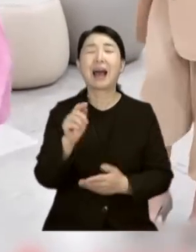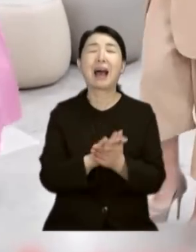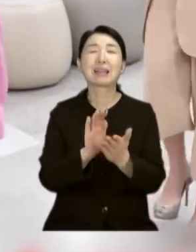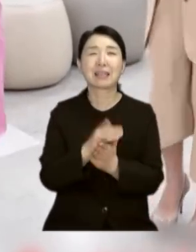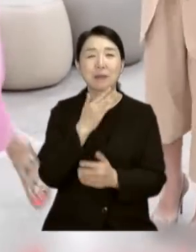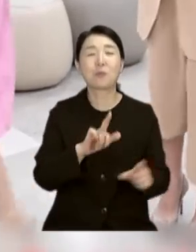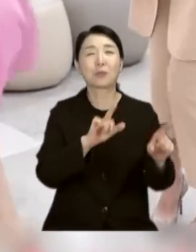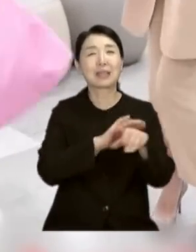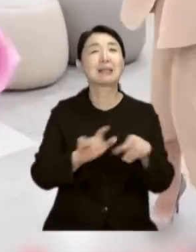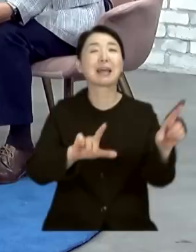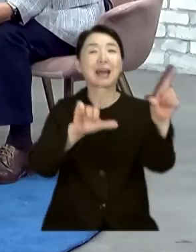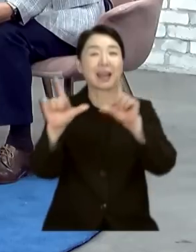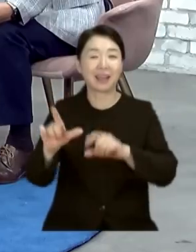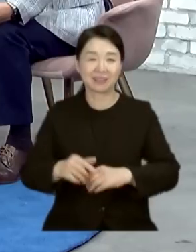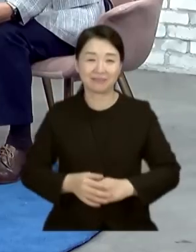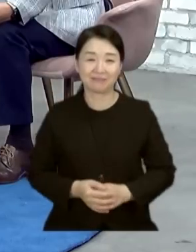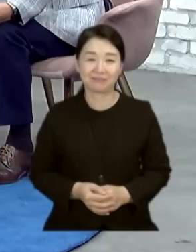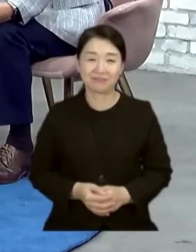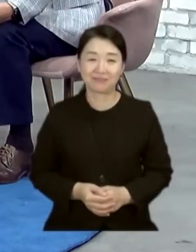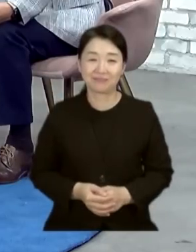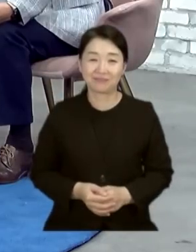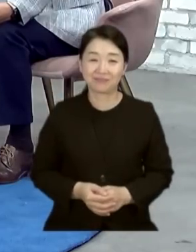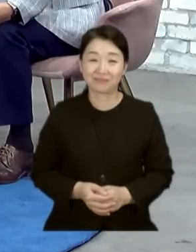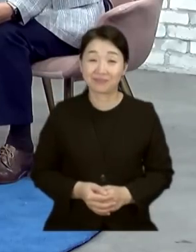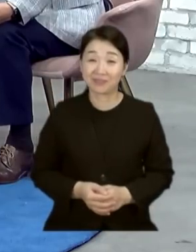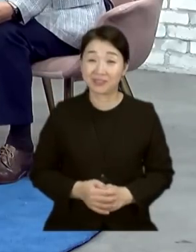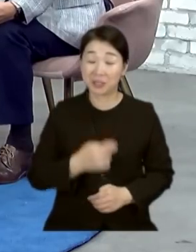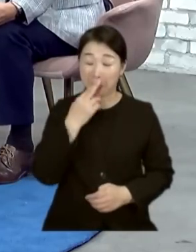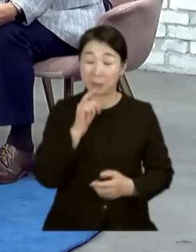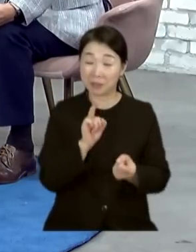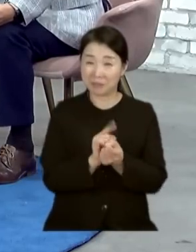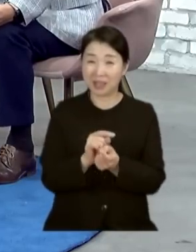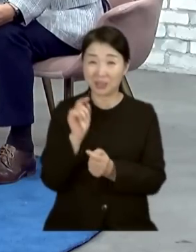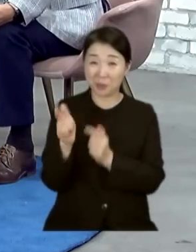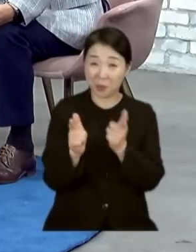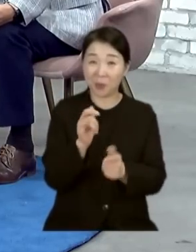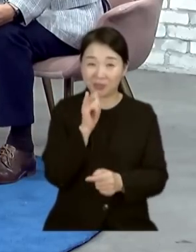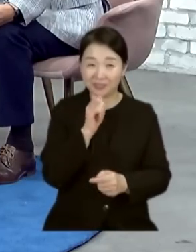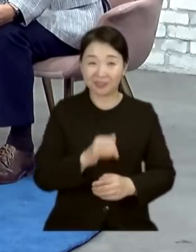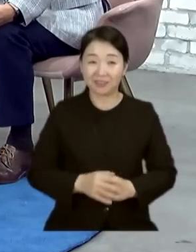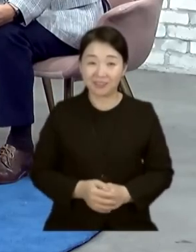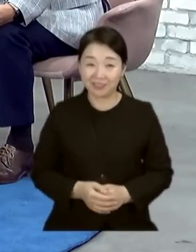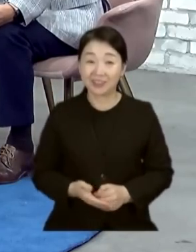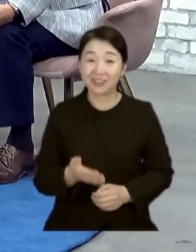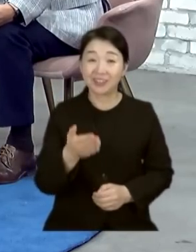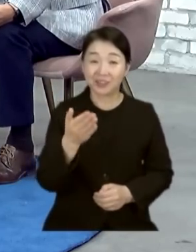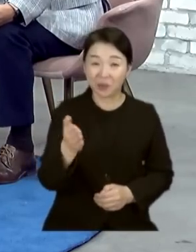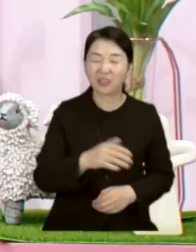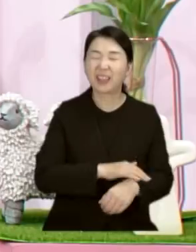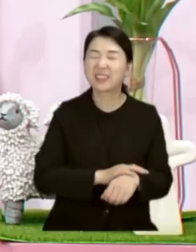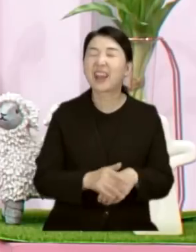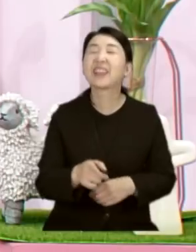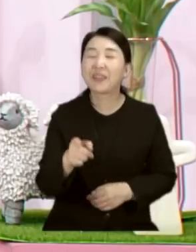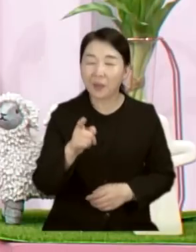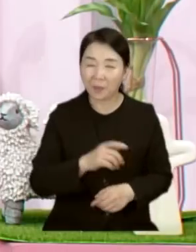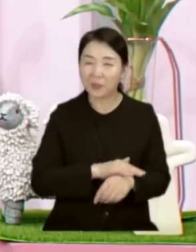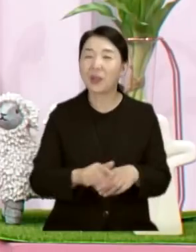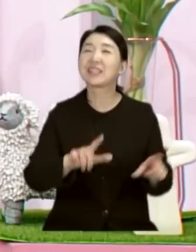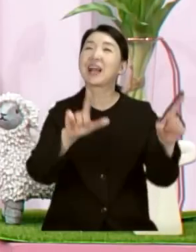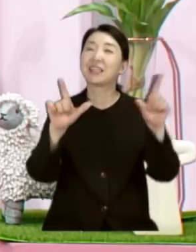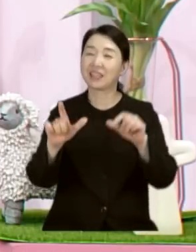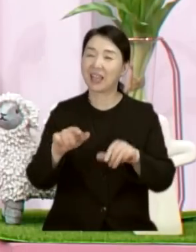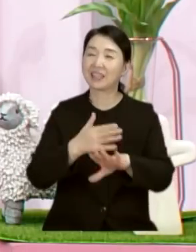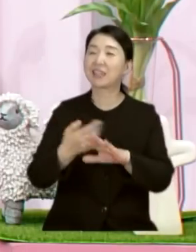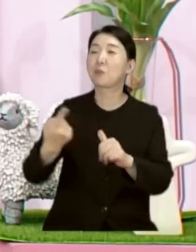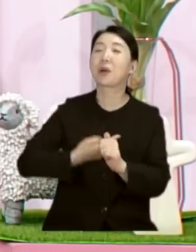살아 이렇게 아. 저 감기 걸려가지고 총도 쏘고 네. 그죠? 네 뭐 너나 잘하세요 뭐 너나 잘